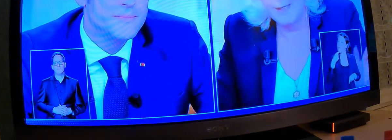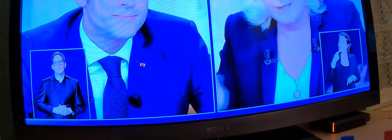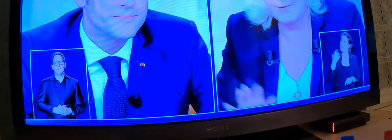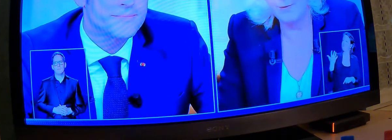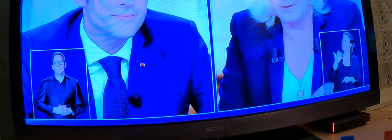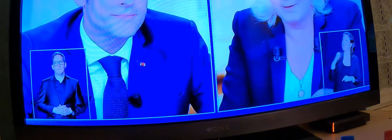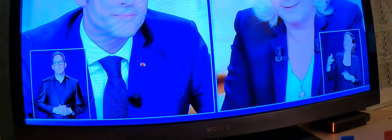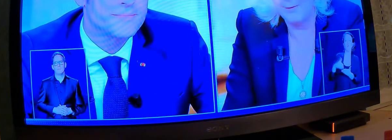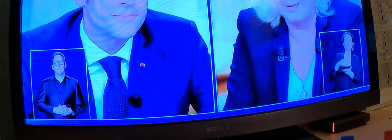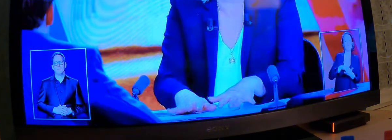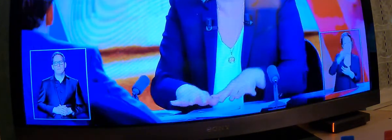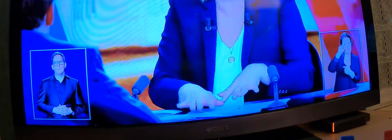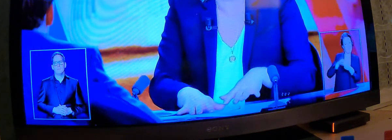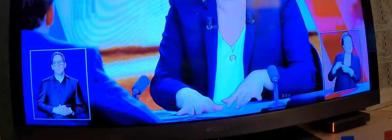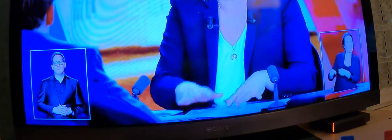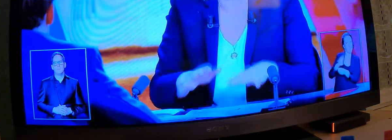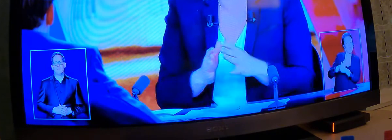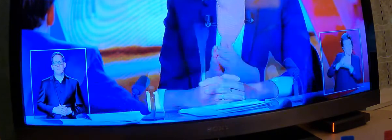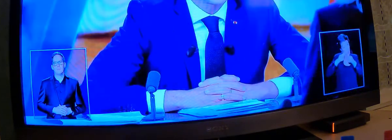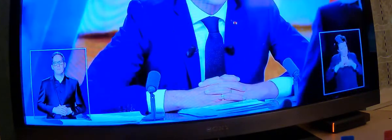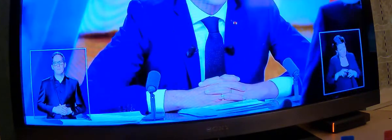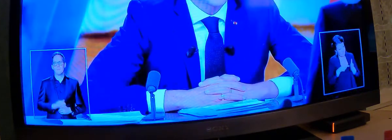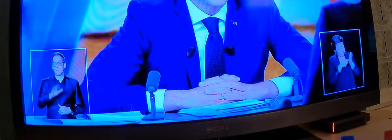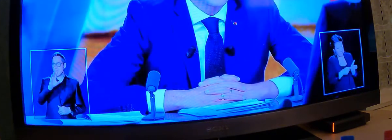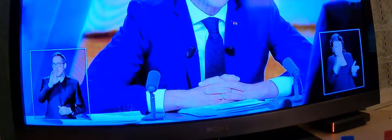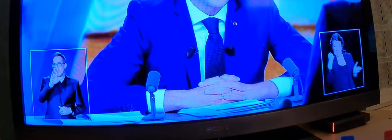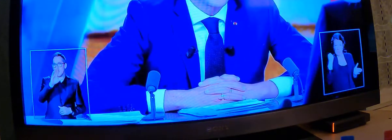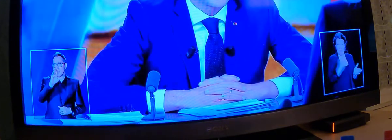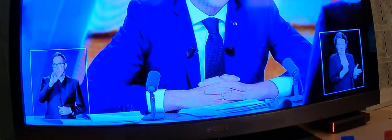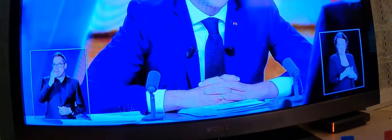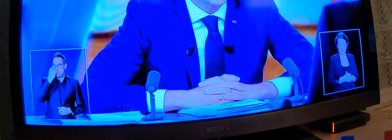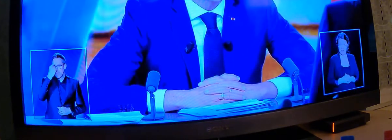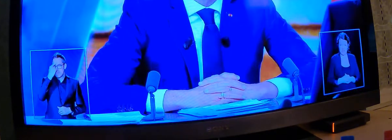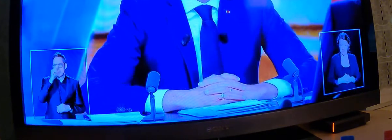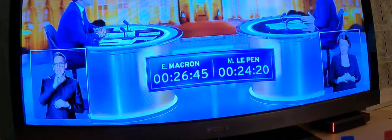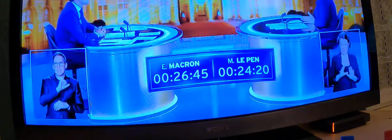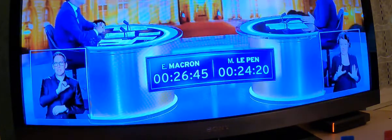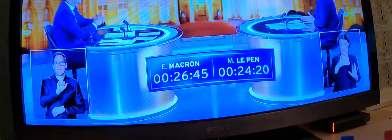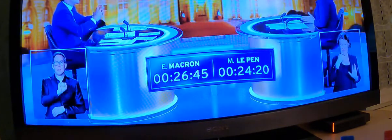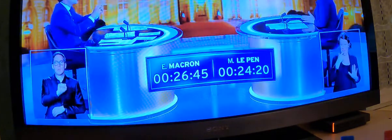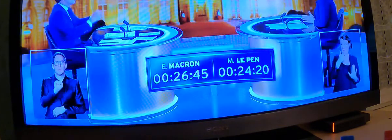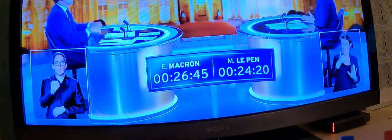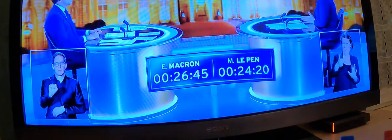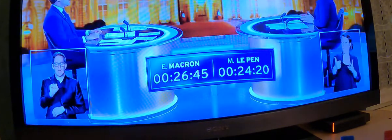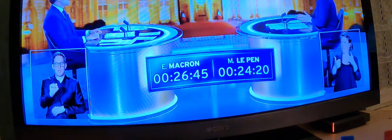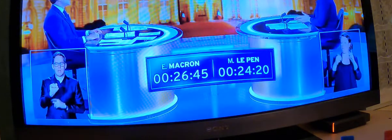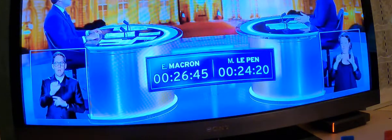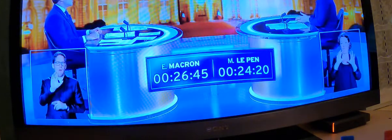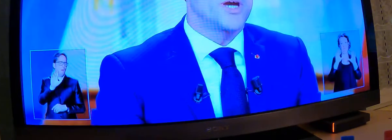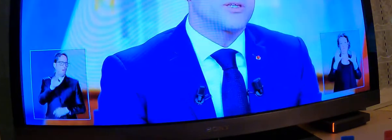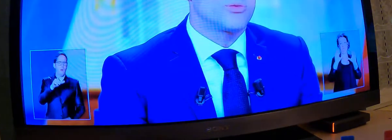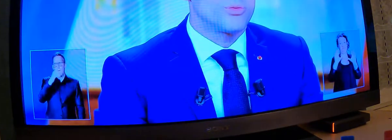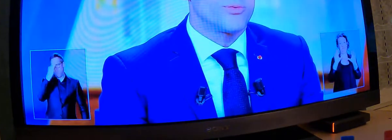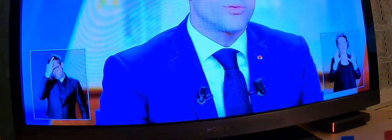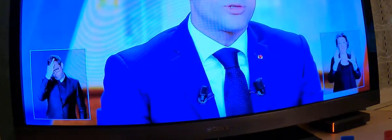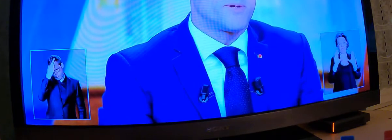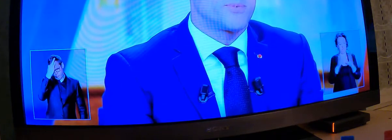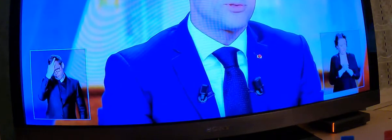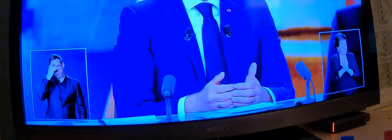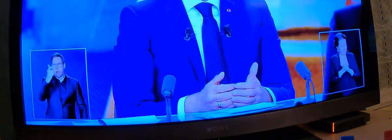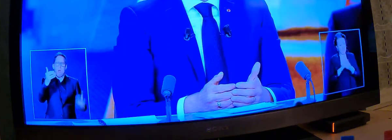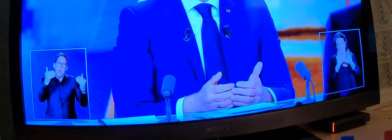reste, c'est de l'aggravation de la dette. Parce que c'est la sécurité sociale et les collectivités locales, Madame Le Pen. Non mais d'accord. Mais arrêtez de tout